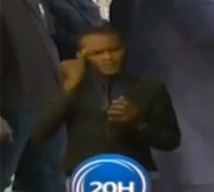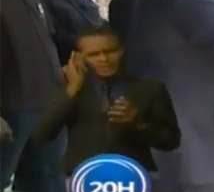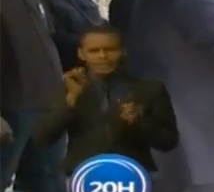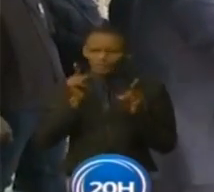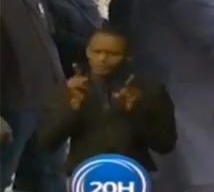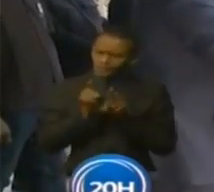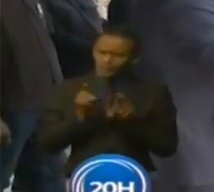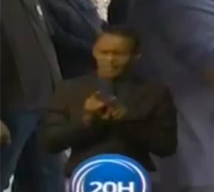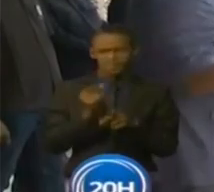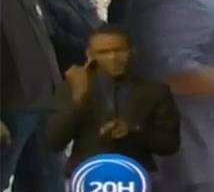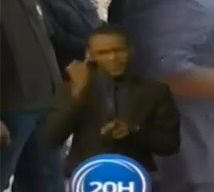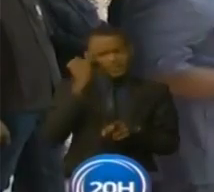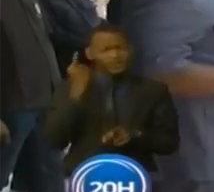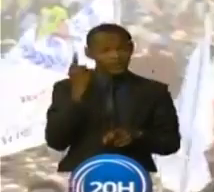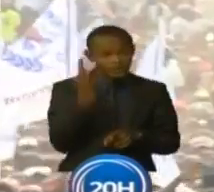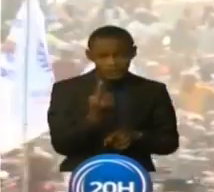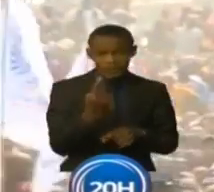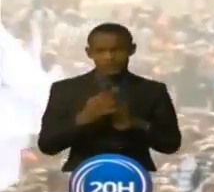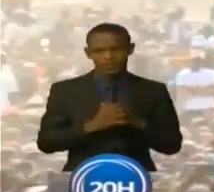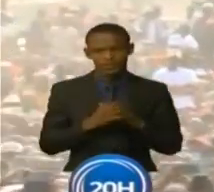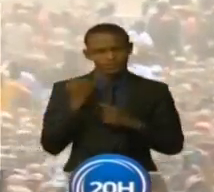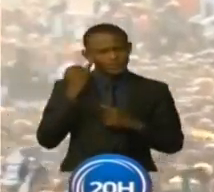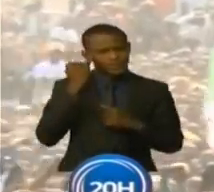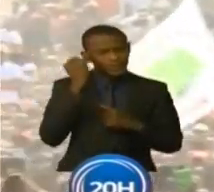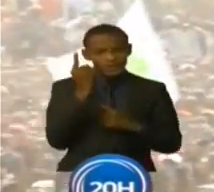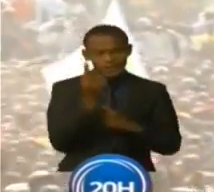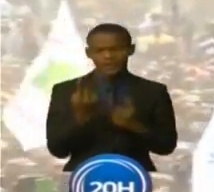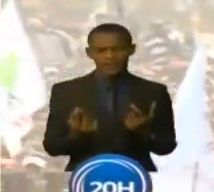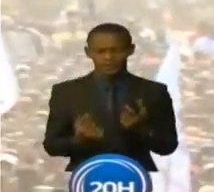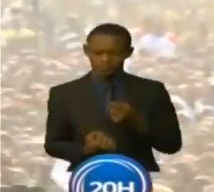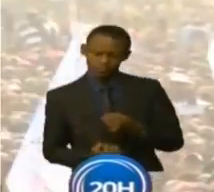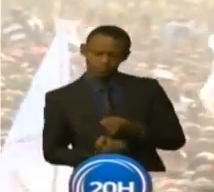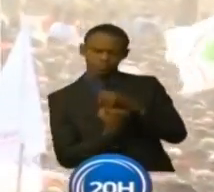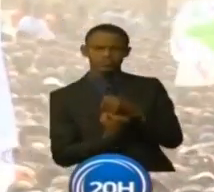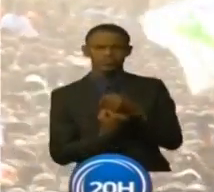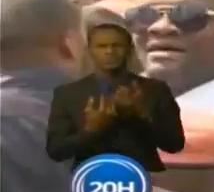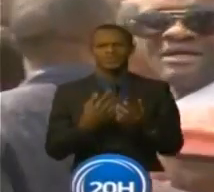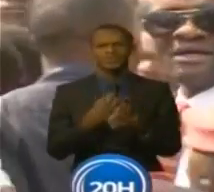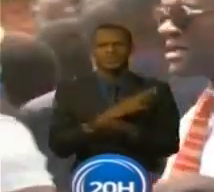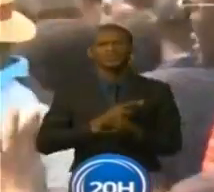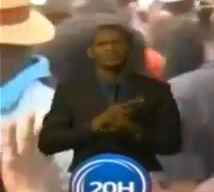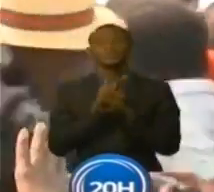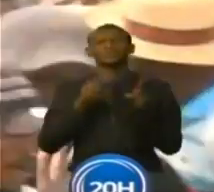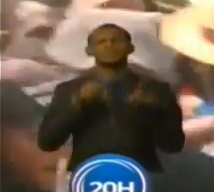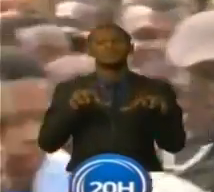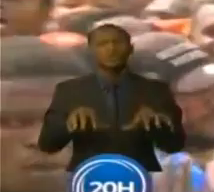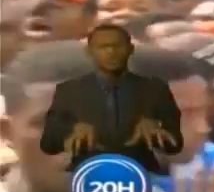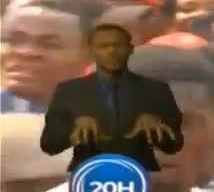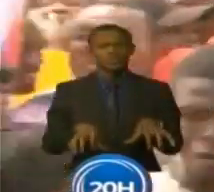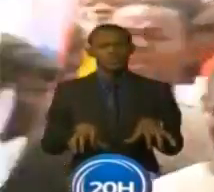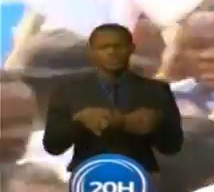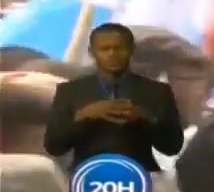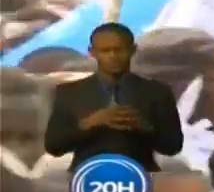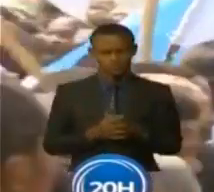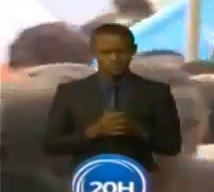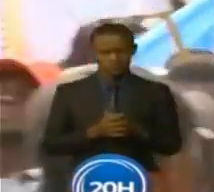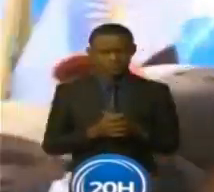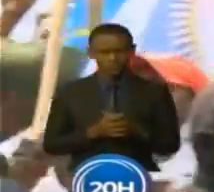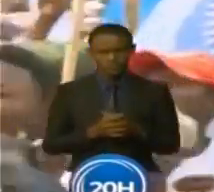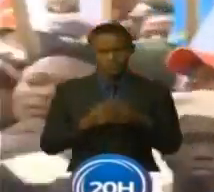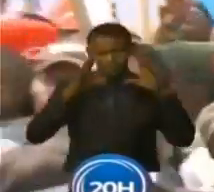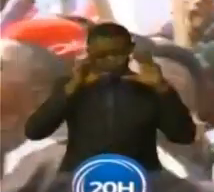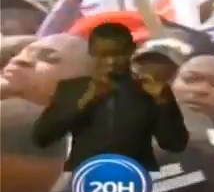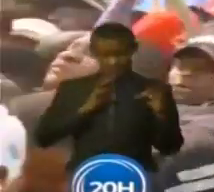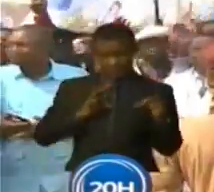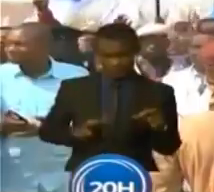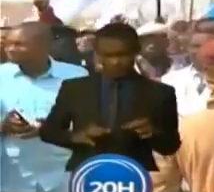Bonjour, Le commandant suprême a en outre exprimé sa gratitude envers